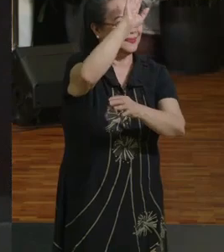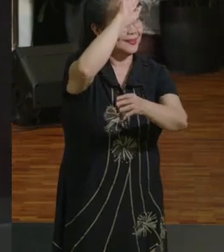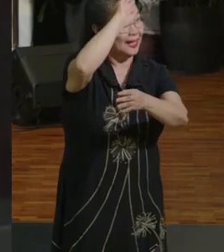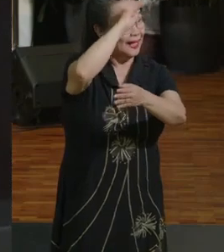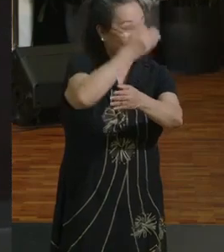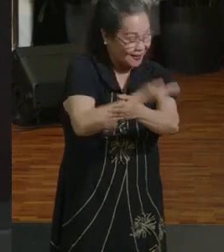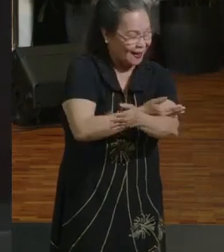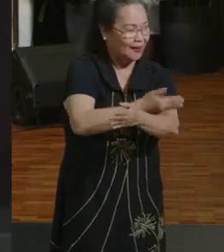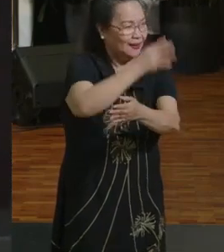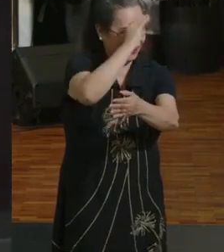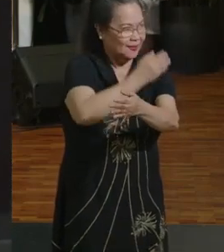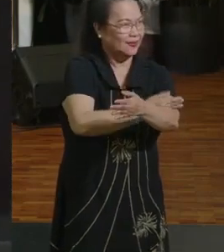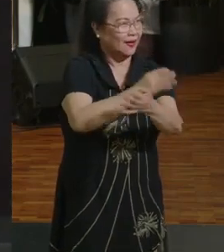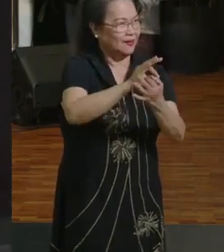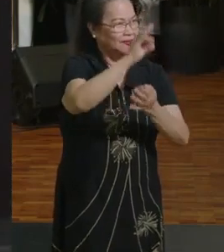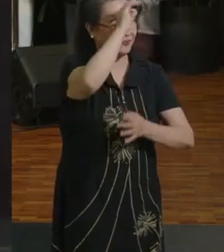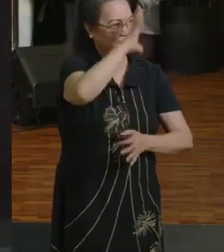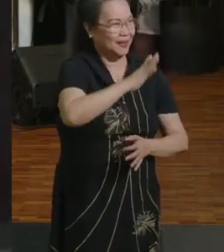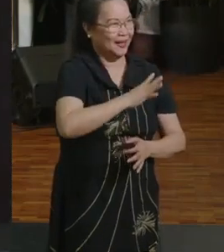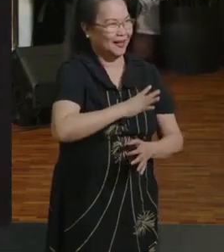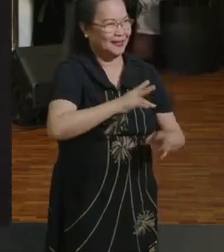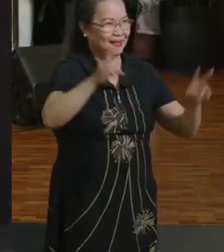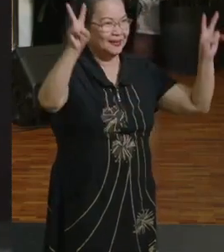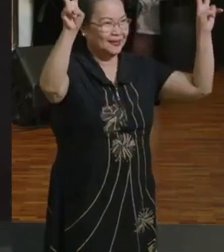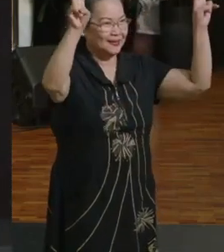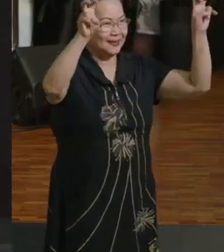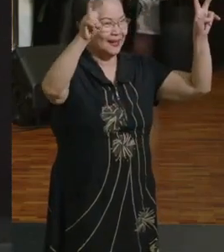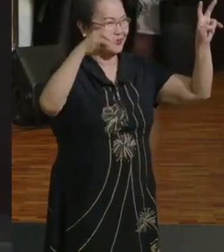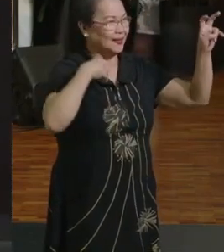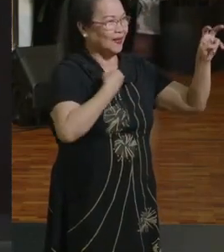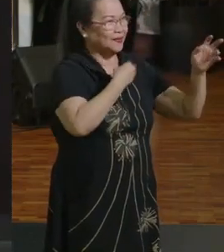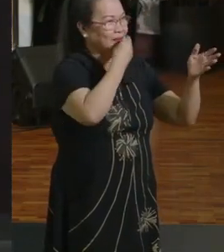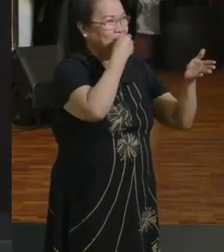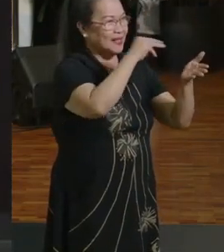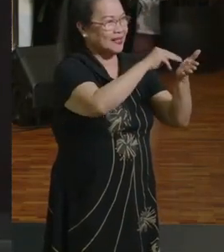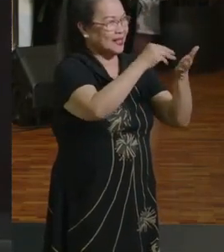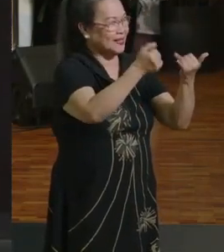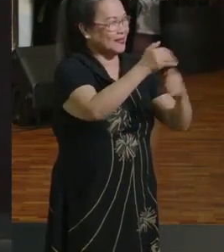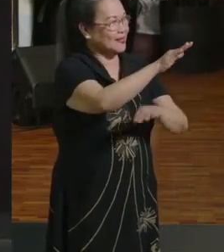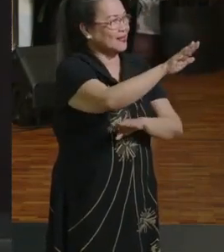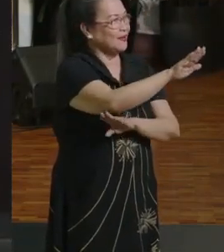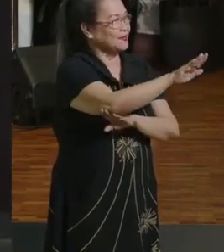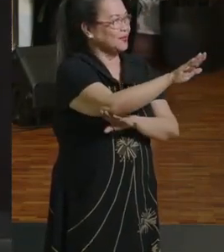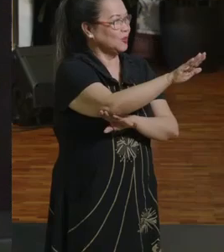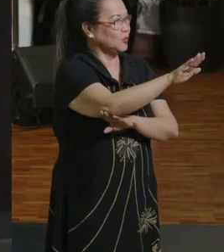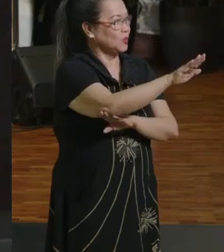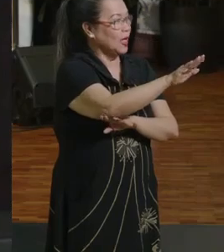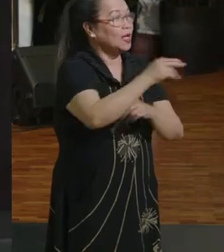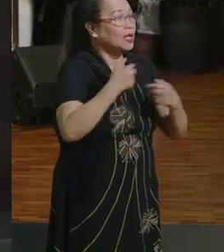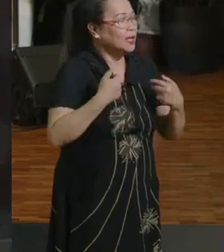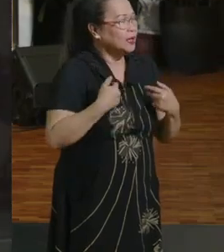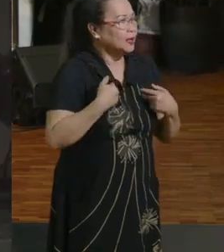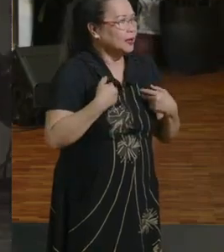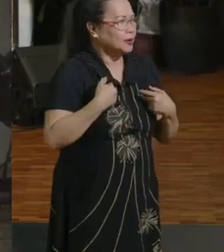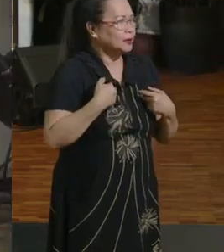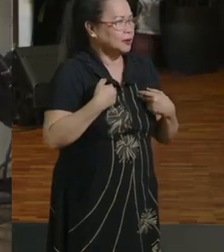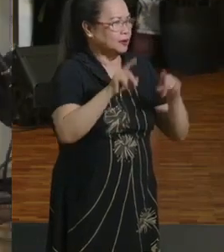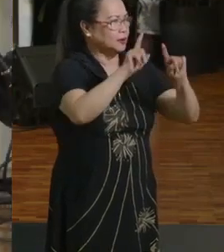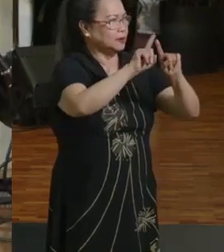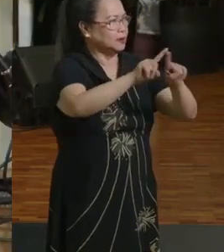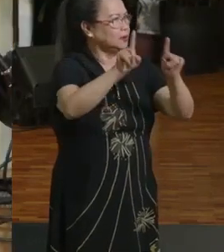of Man. At ang title po ng ating mensahe sa hapong ito ay ang mga